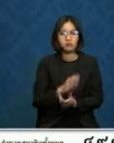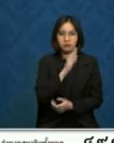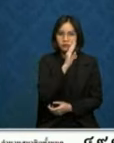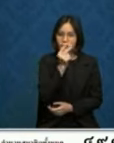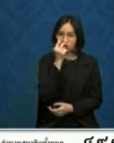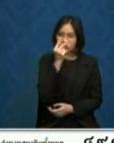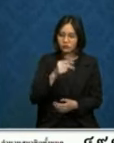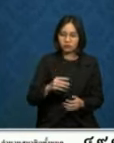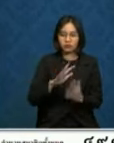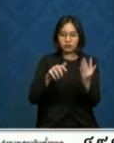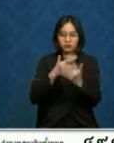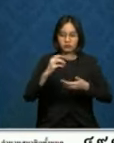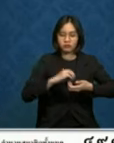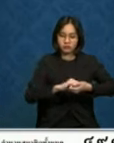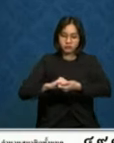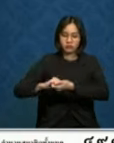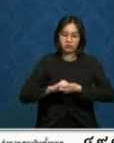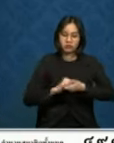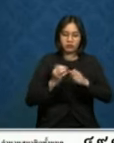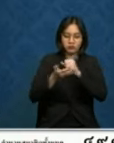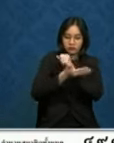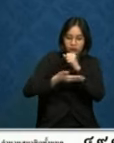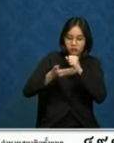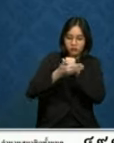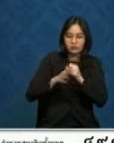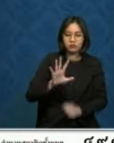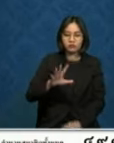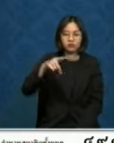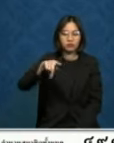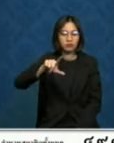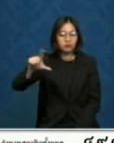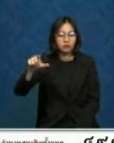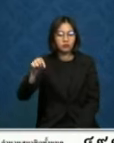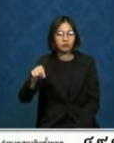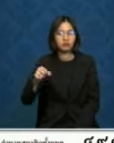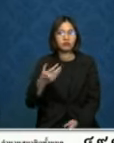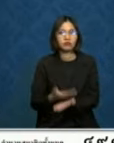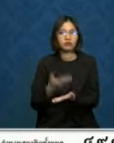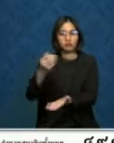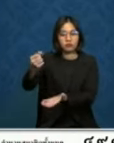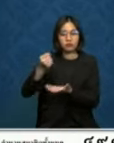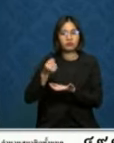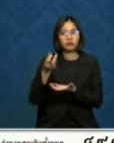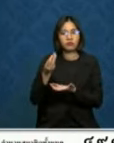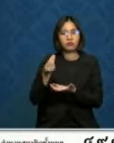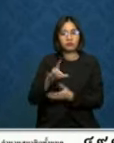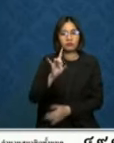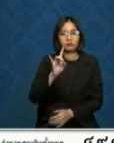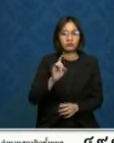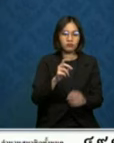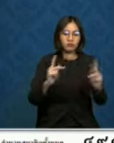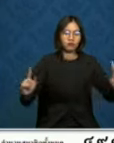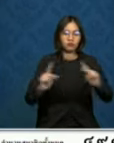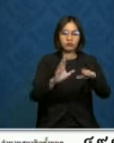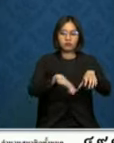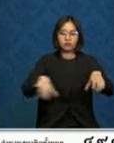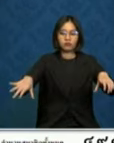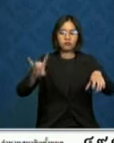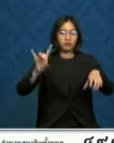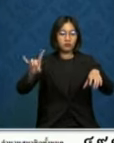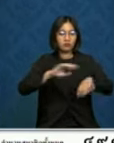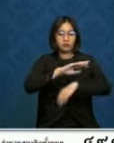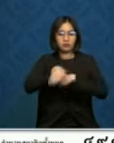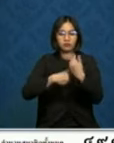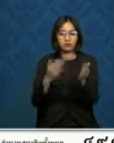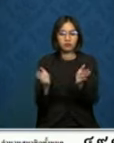ราไปดูในแผนบูรณาการของการยาเสพติดนะคะ 5,000 ล้านบาทได้รับงบไปถึง8กระทรวงนะคะด้วยกันนะคะรวม